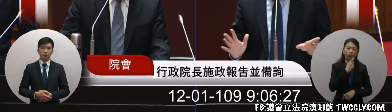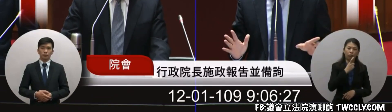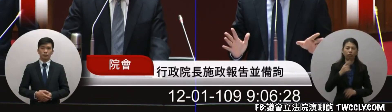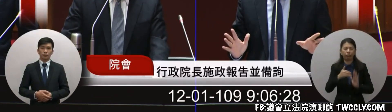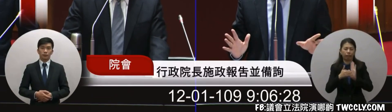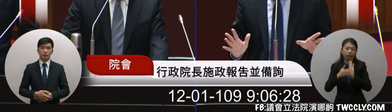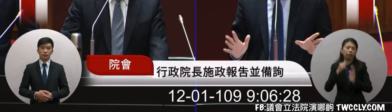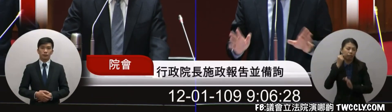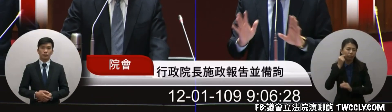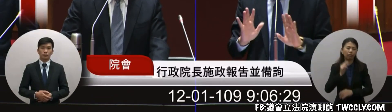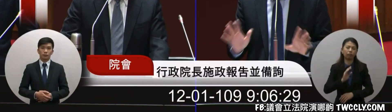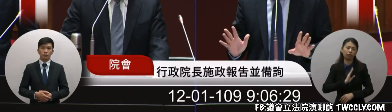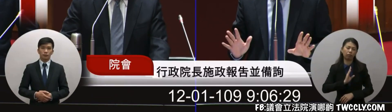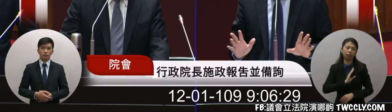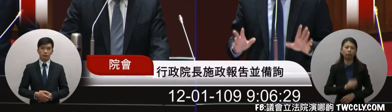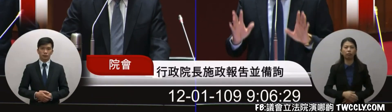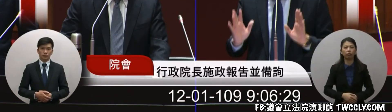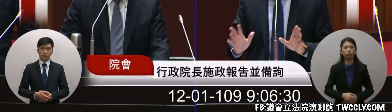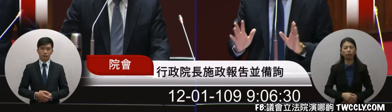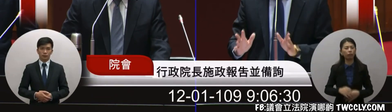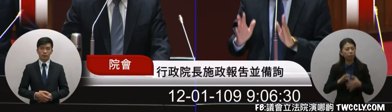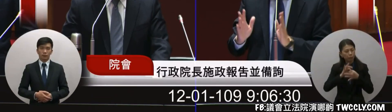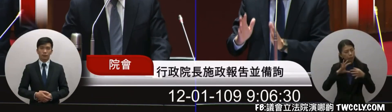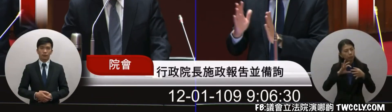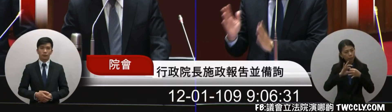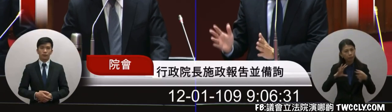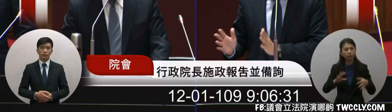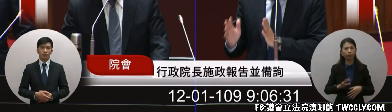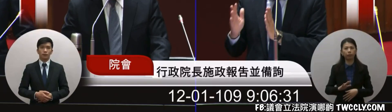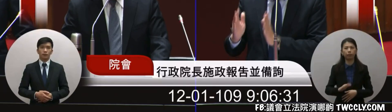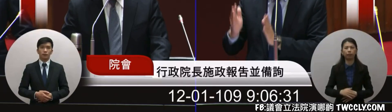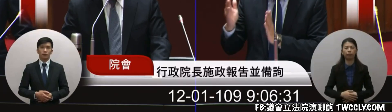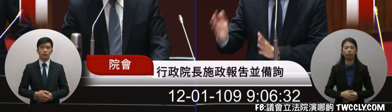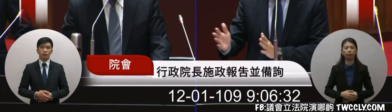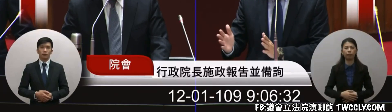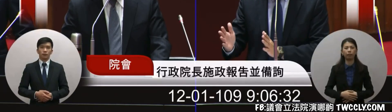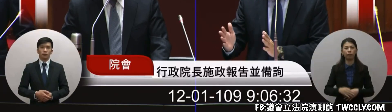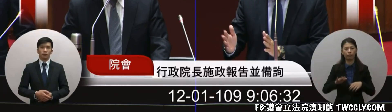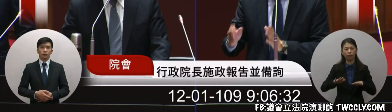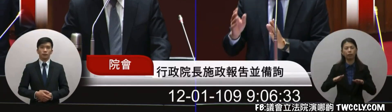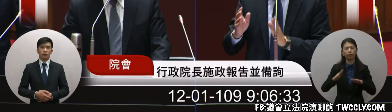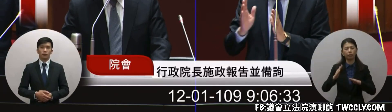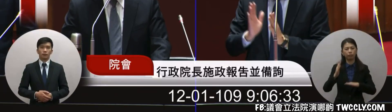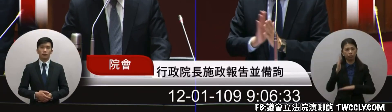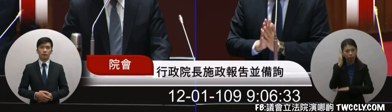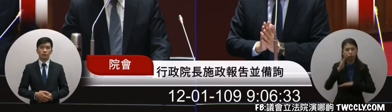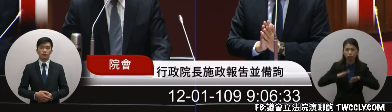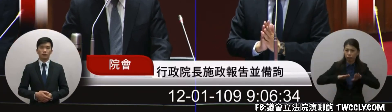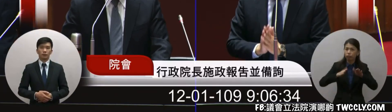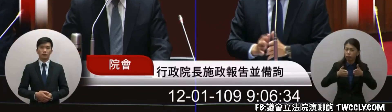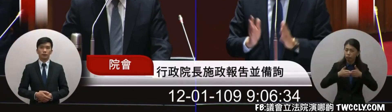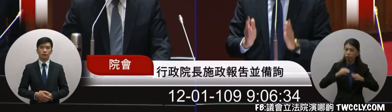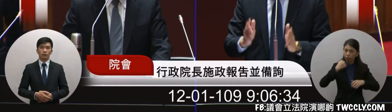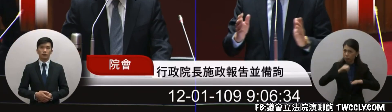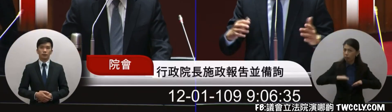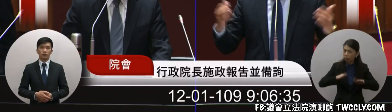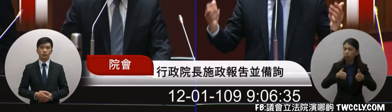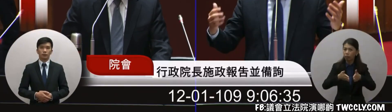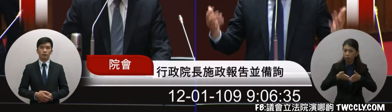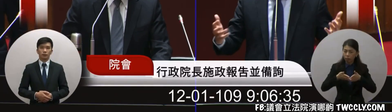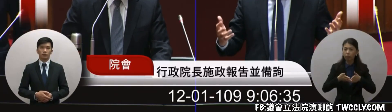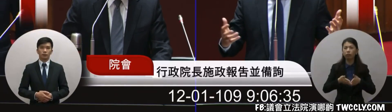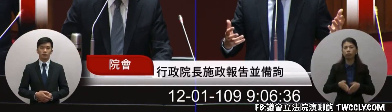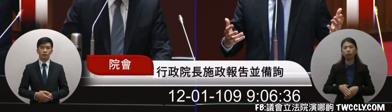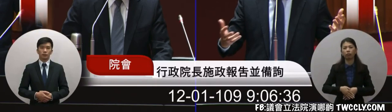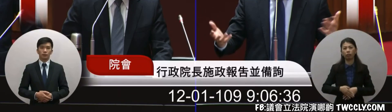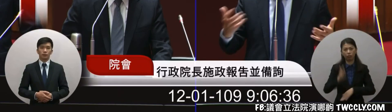是个事实了。好，这没有关系。其实我们现在要往前走哈。那我们也知道这些问题，所以等于说各